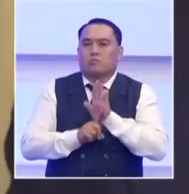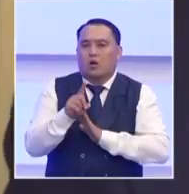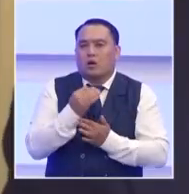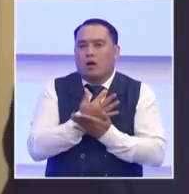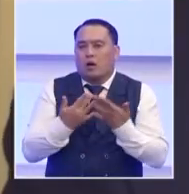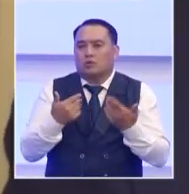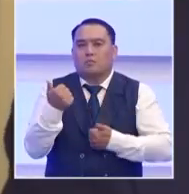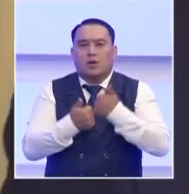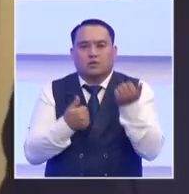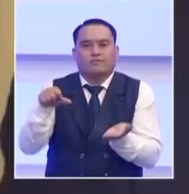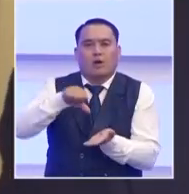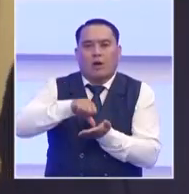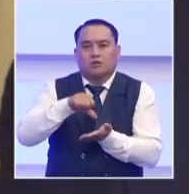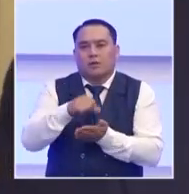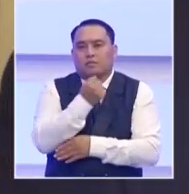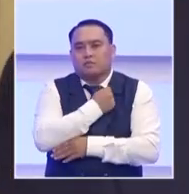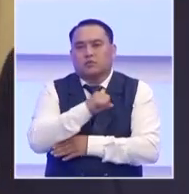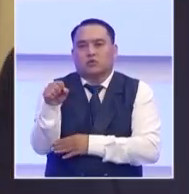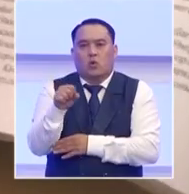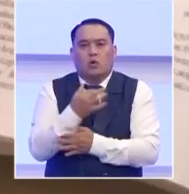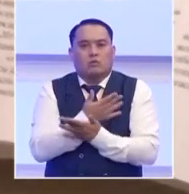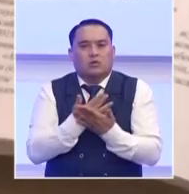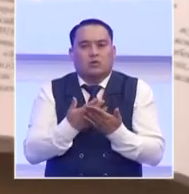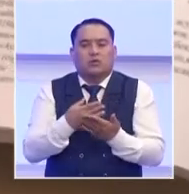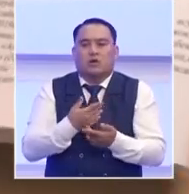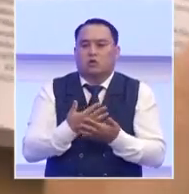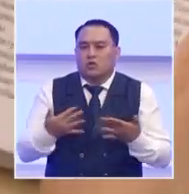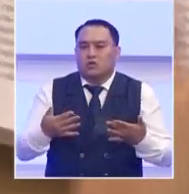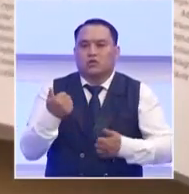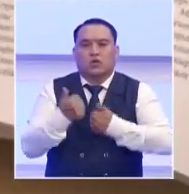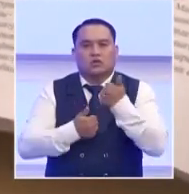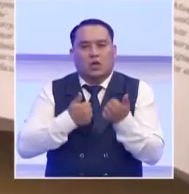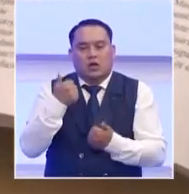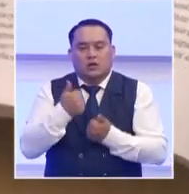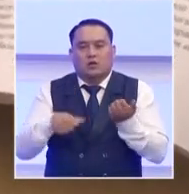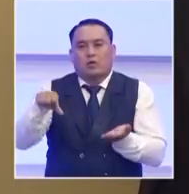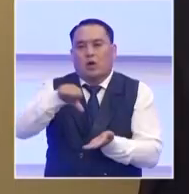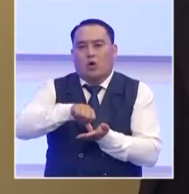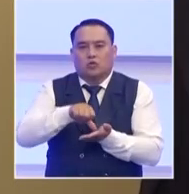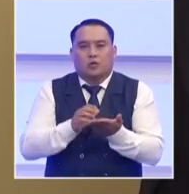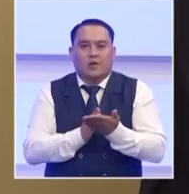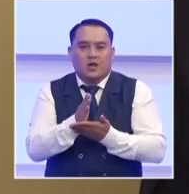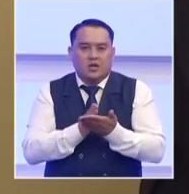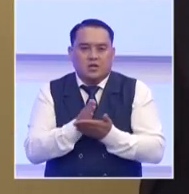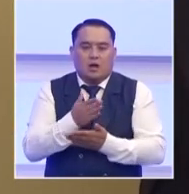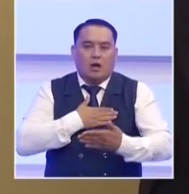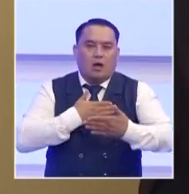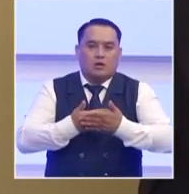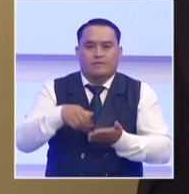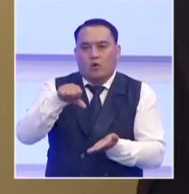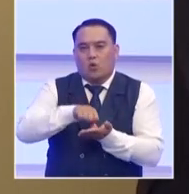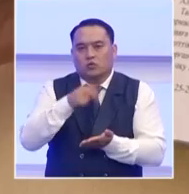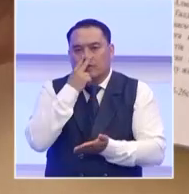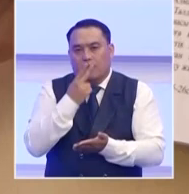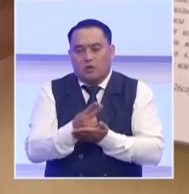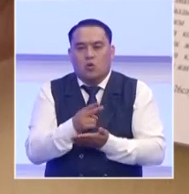көптеген байқаулардың жеңімпазы атаныпты. Уәлихан Жас Отан, Жалын, Жас Қыран, Жастар қанаты сынды ұйымдарда қызмет етіп, белсенділігімен көзге